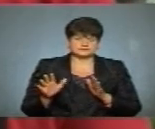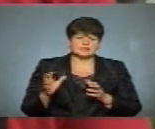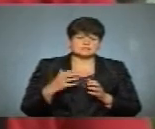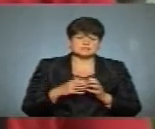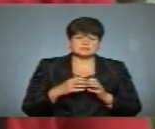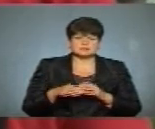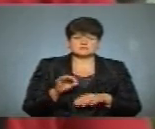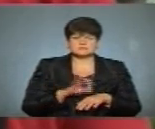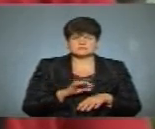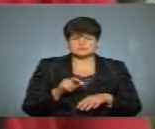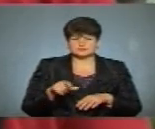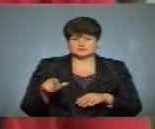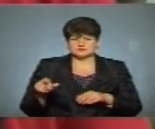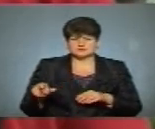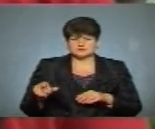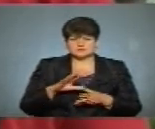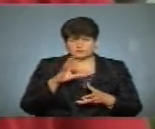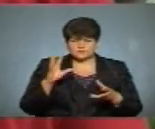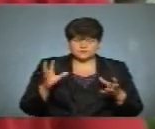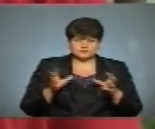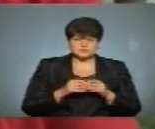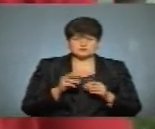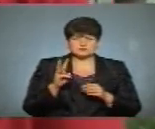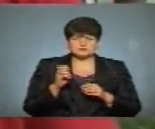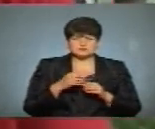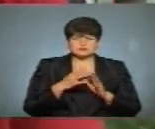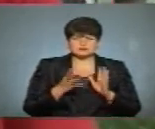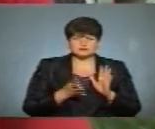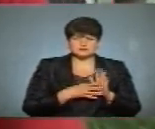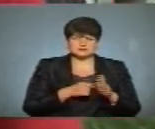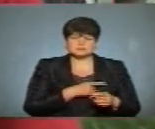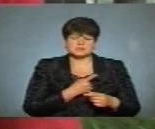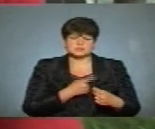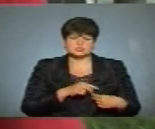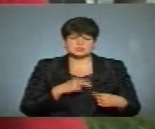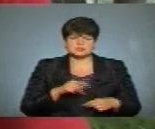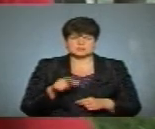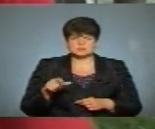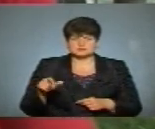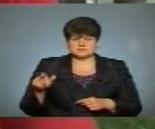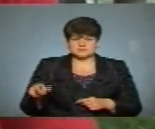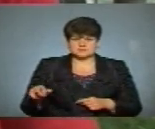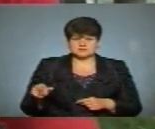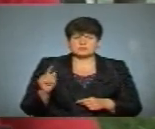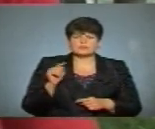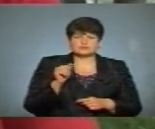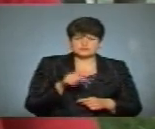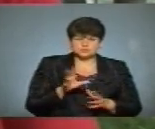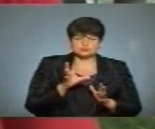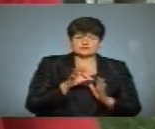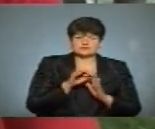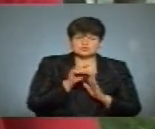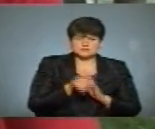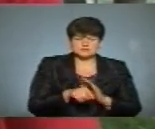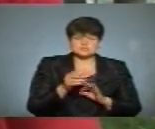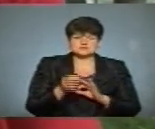Серед захворілих всього 319 медичних працівників, в тому числі за